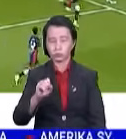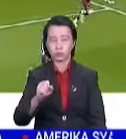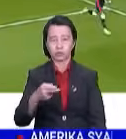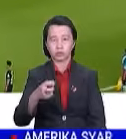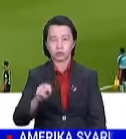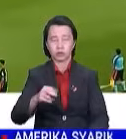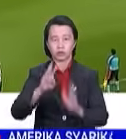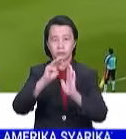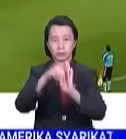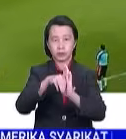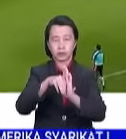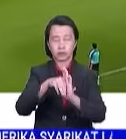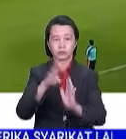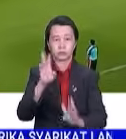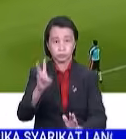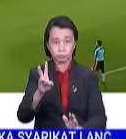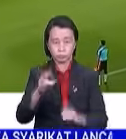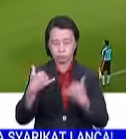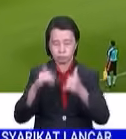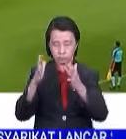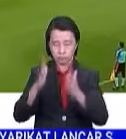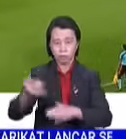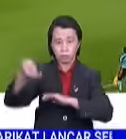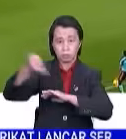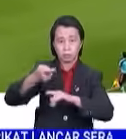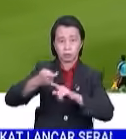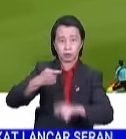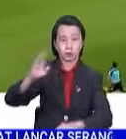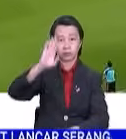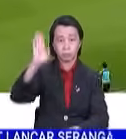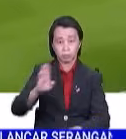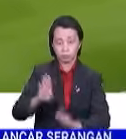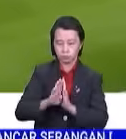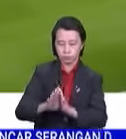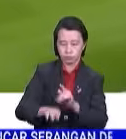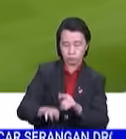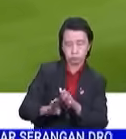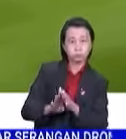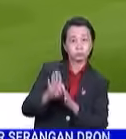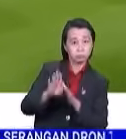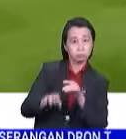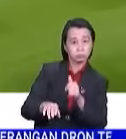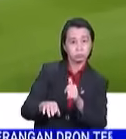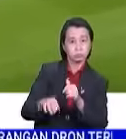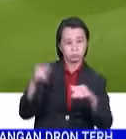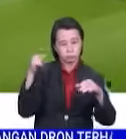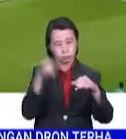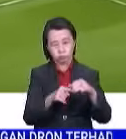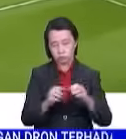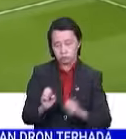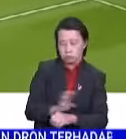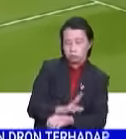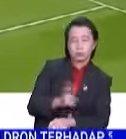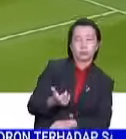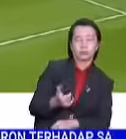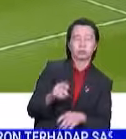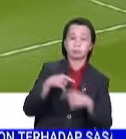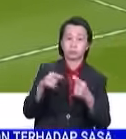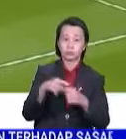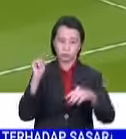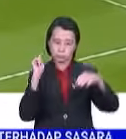fase awal menit ketujuh pemain impor dari Brazil itu terus membuktikan reputasinya sebagai penyerang dikaruniai Liga Super